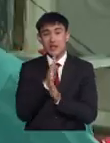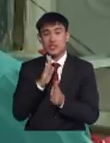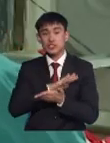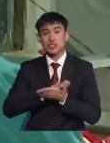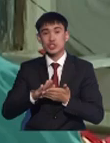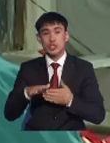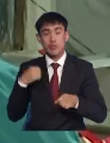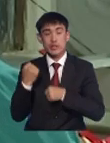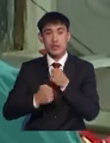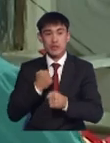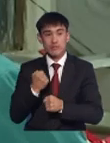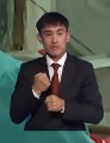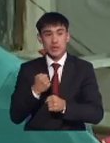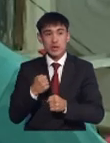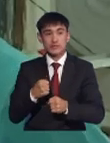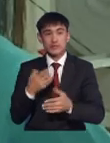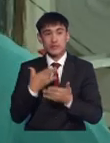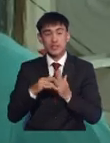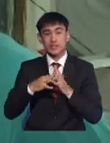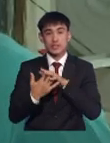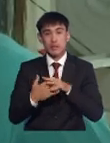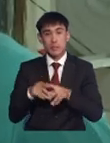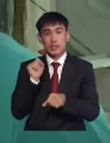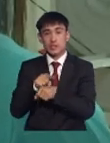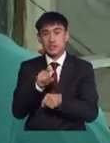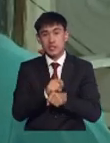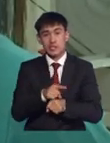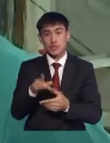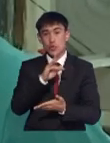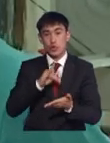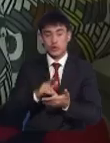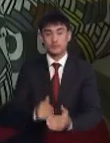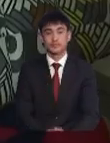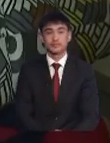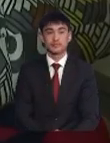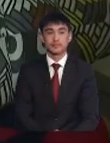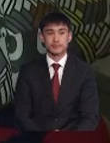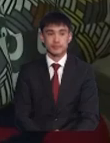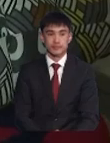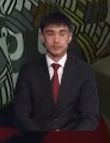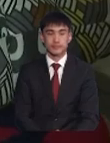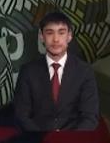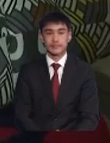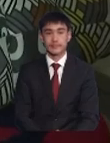экологически чистых материалов. Помимо самих сельчан, нам поступают заказы даже из города.